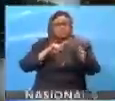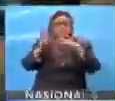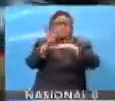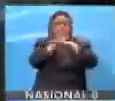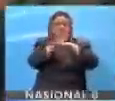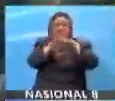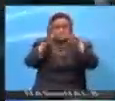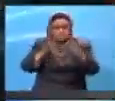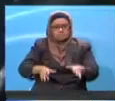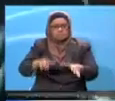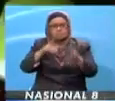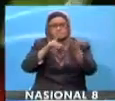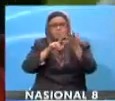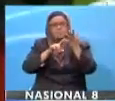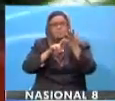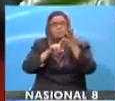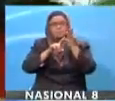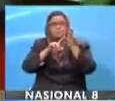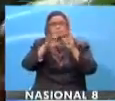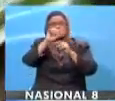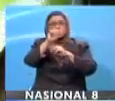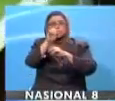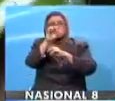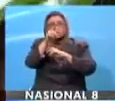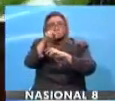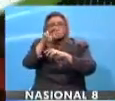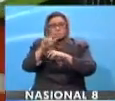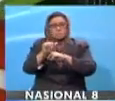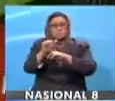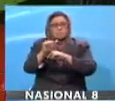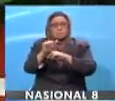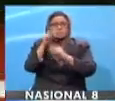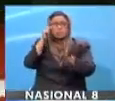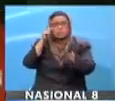Siang dan Aidana Bai Ziva, kenalan juruterbang.